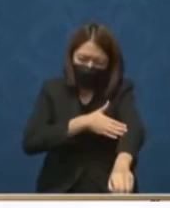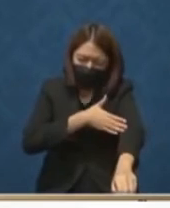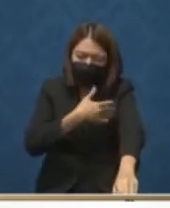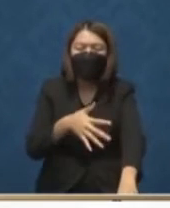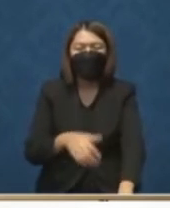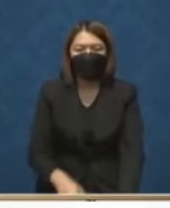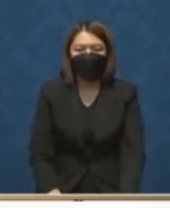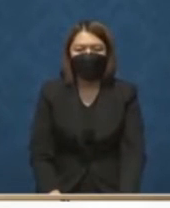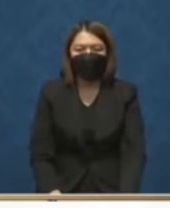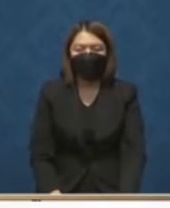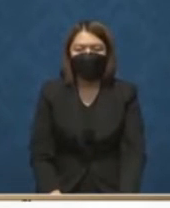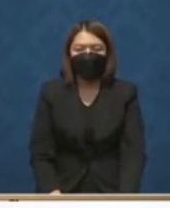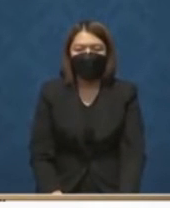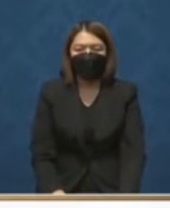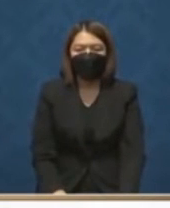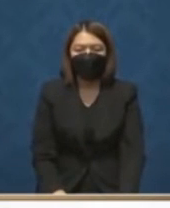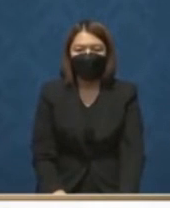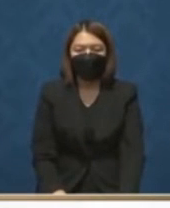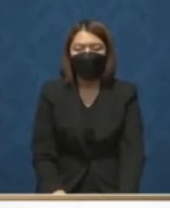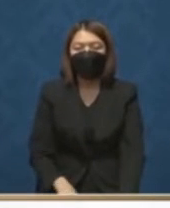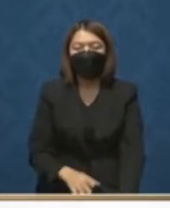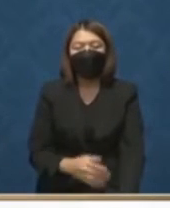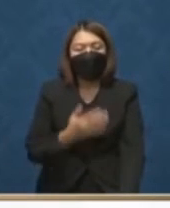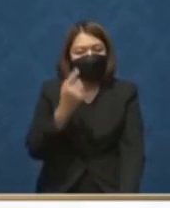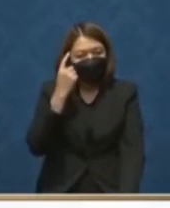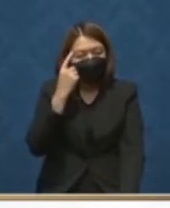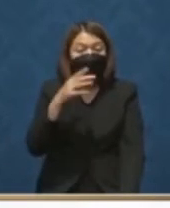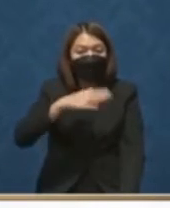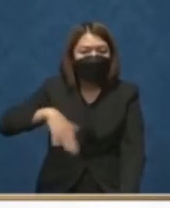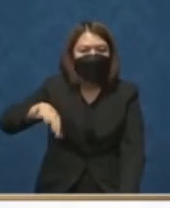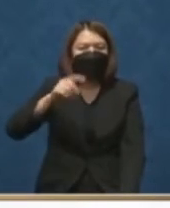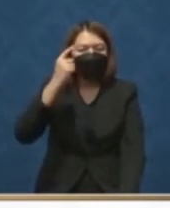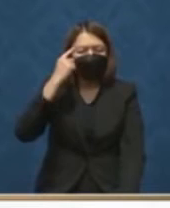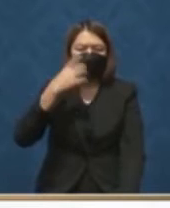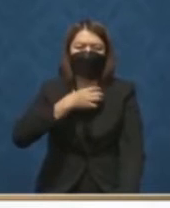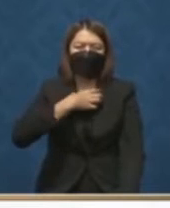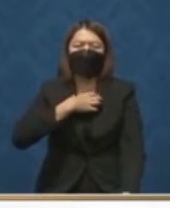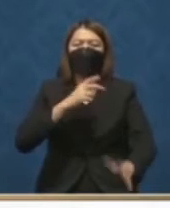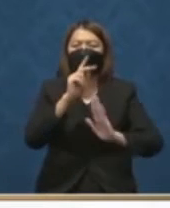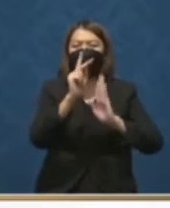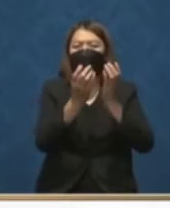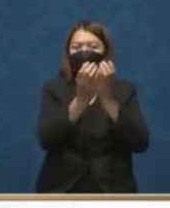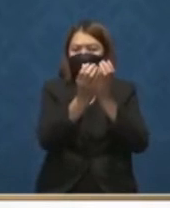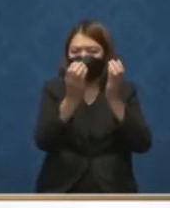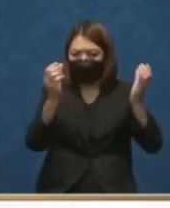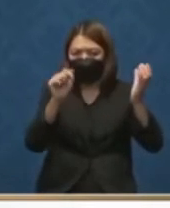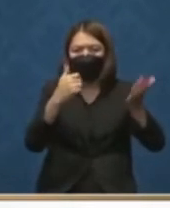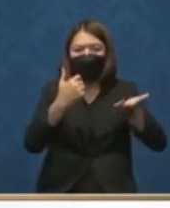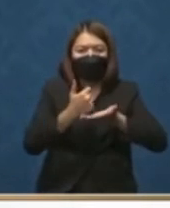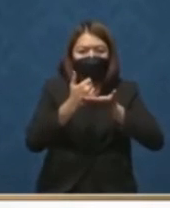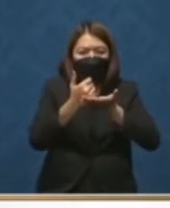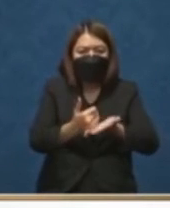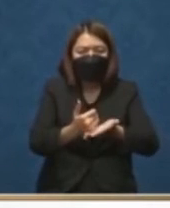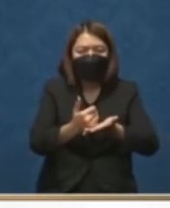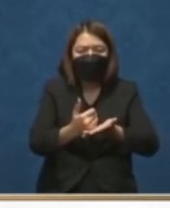ประธานว่าเรื่องรัฐธรรมนูญเนี่ยมันเป็นปัญหามานานเป็นประวัติศาสตร์ทางการเมือง